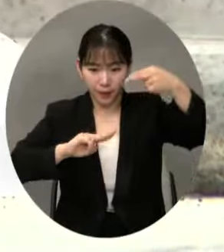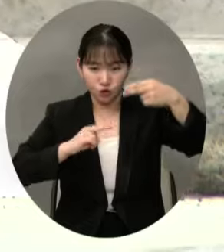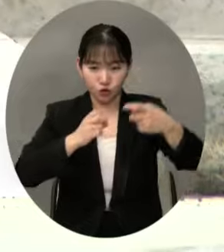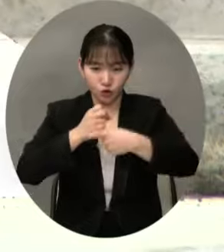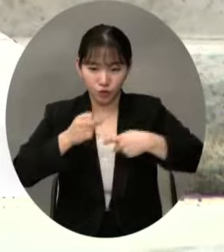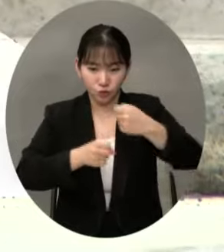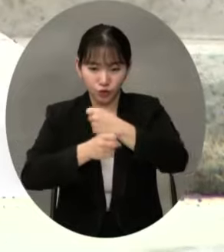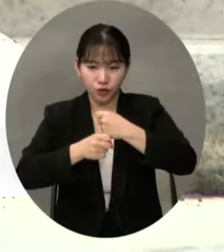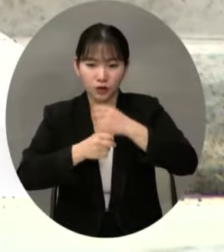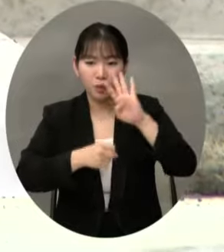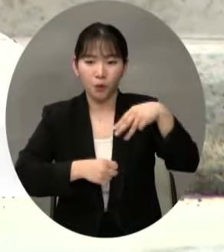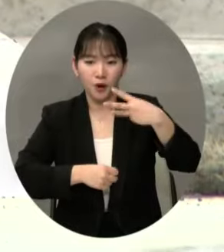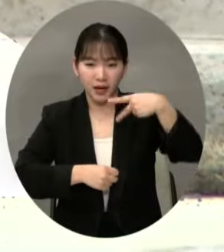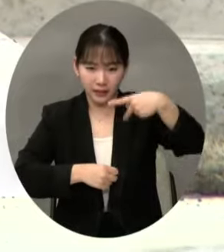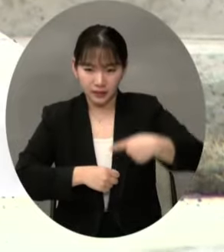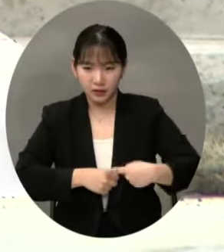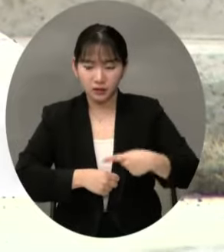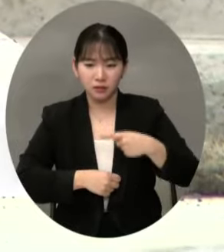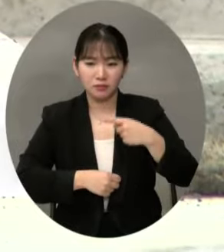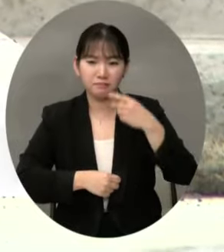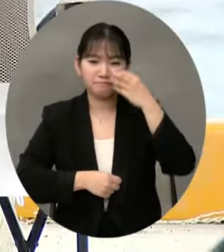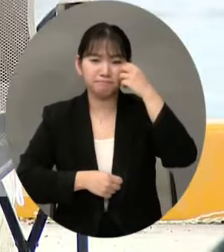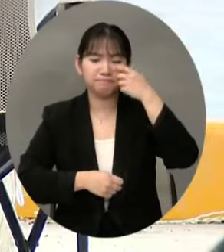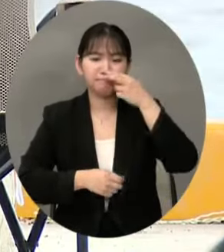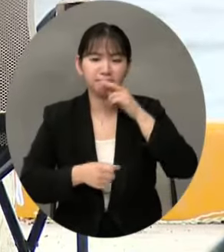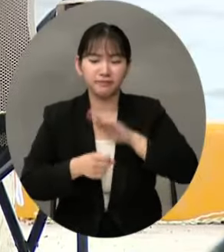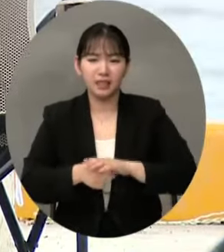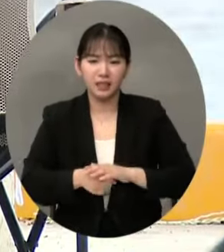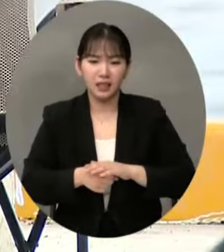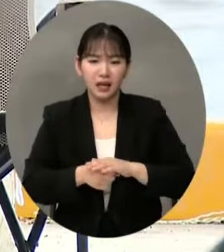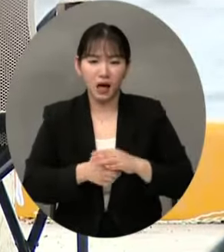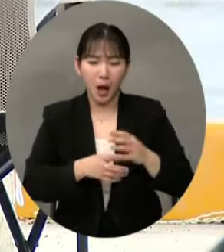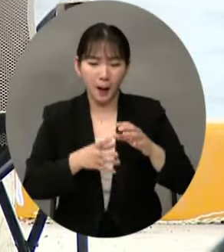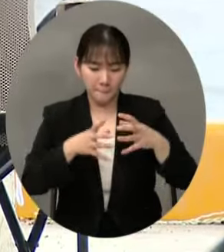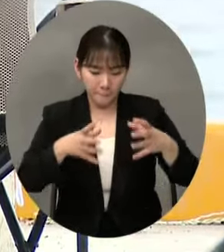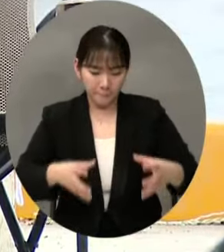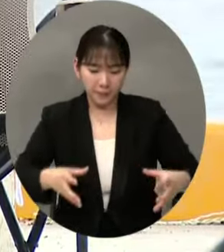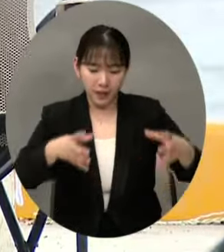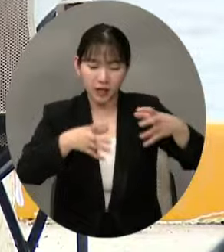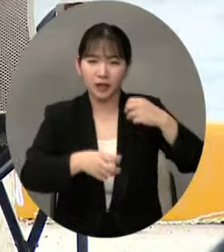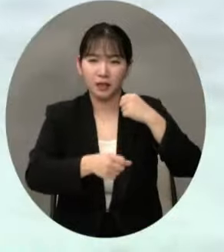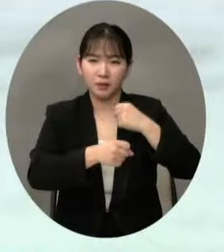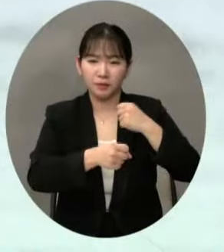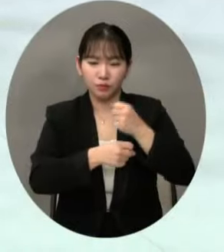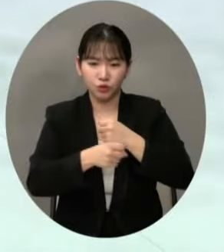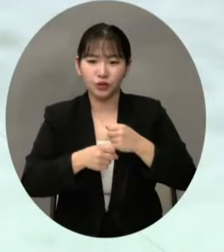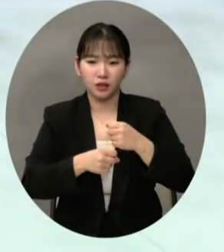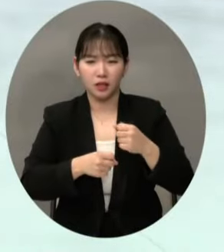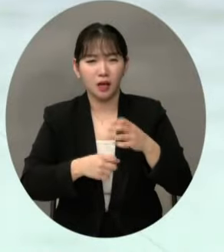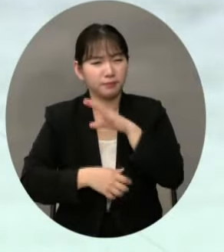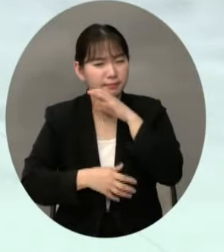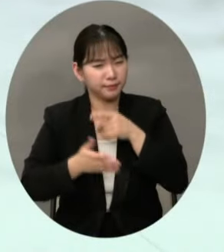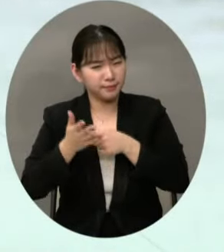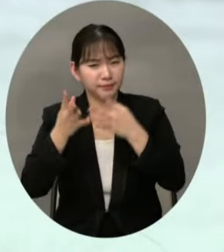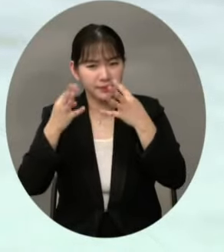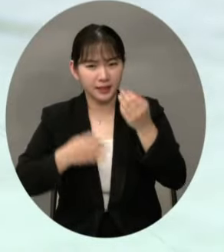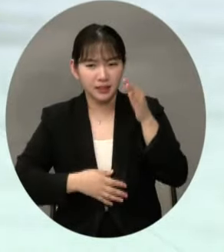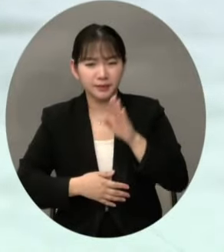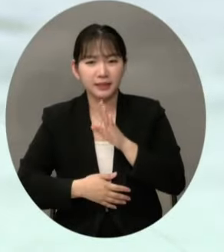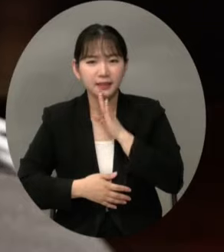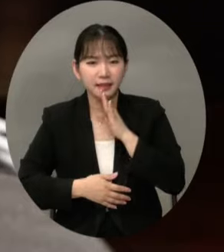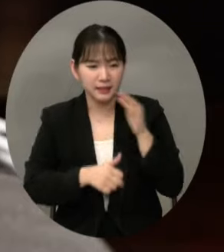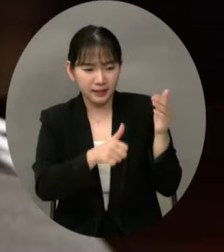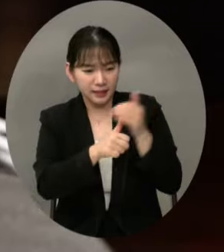볼라드에 엉뚱한 통발이 묶여있기도 합니다. 낚시객들로 인한 민원이 잇따르지만 사실상 단속은 어려운